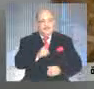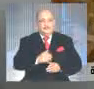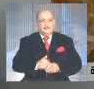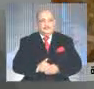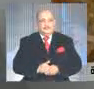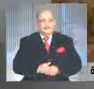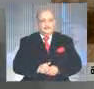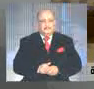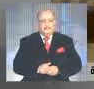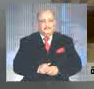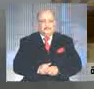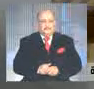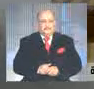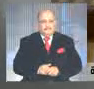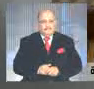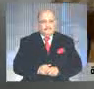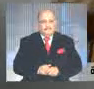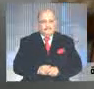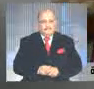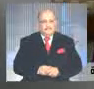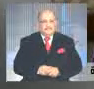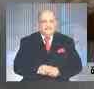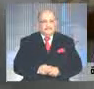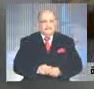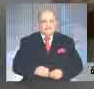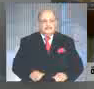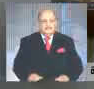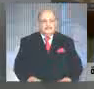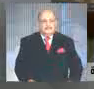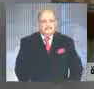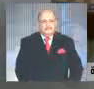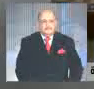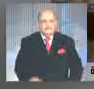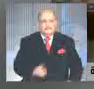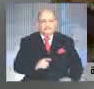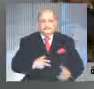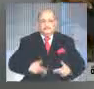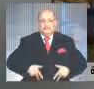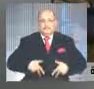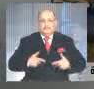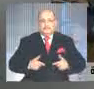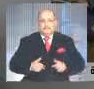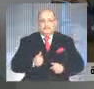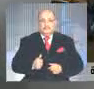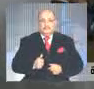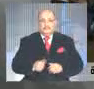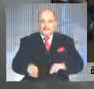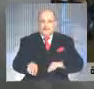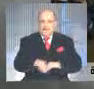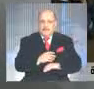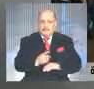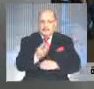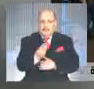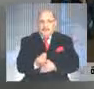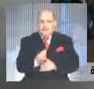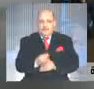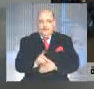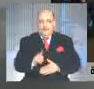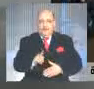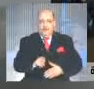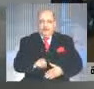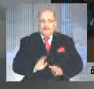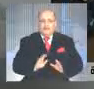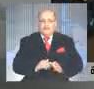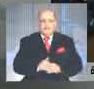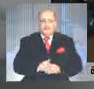الناظر إليه من أول وهلة سيلاحظ ذلك لكن إن تتبعت تفاصيل حياته ستجد أن لا فرق بينه وبين